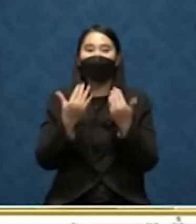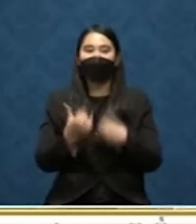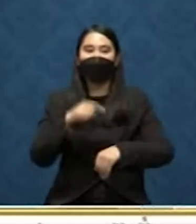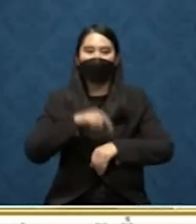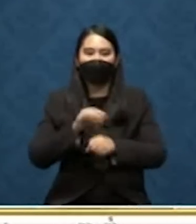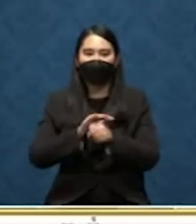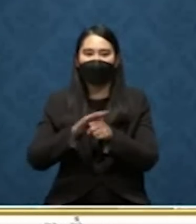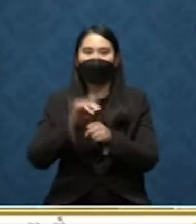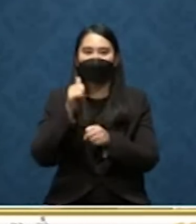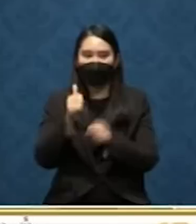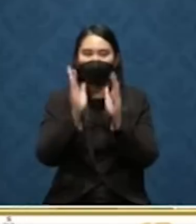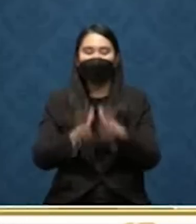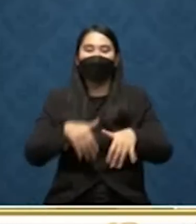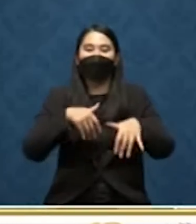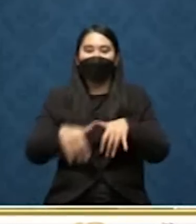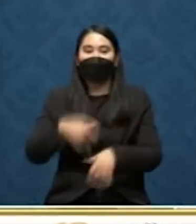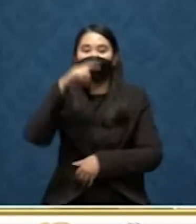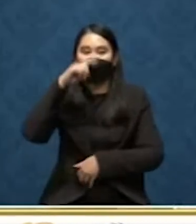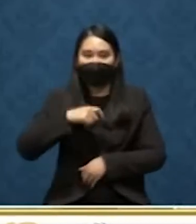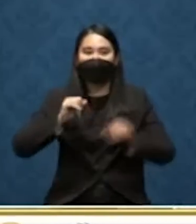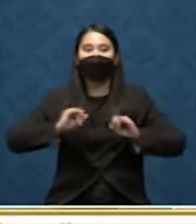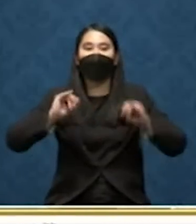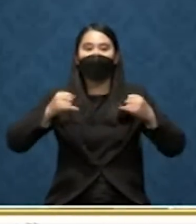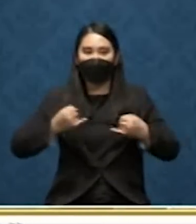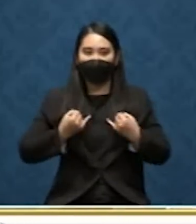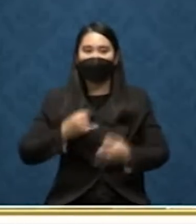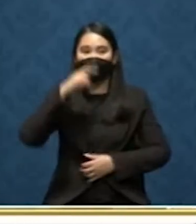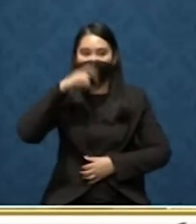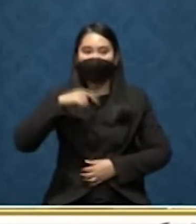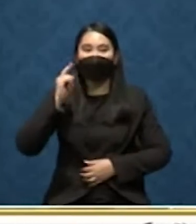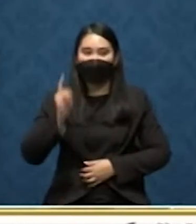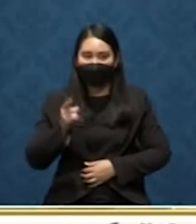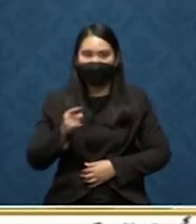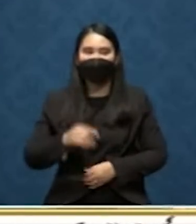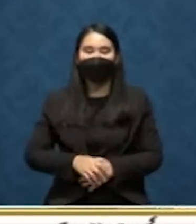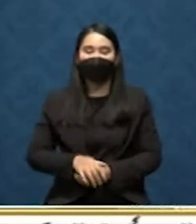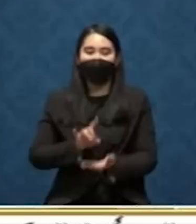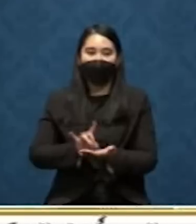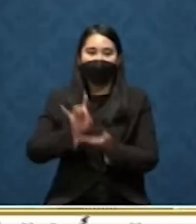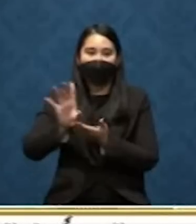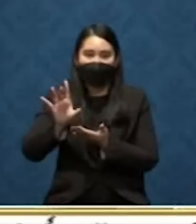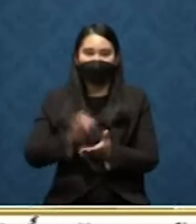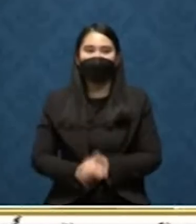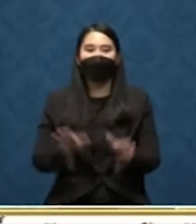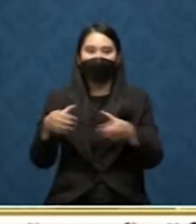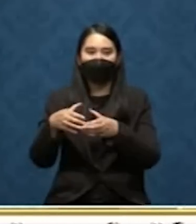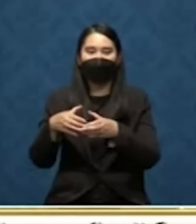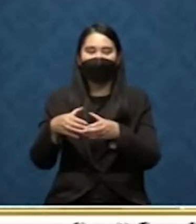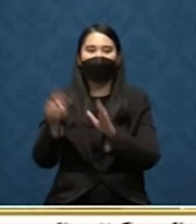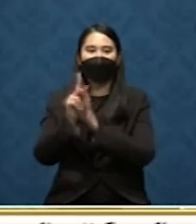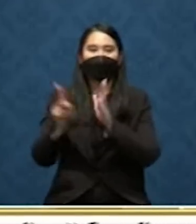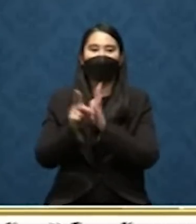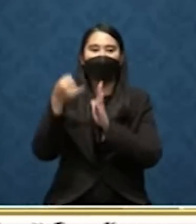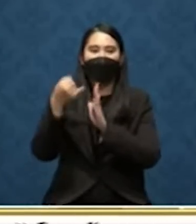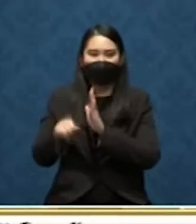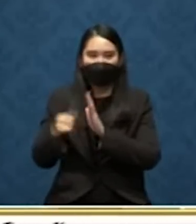ที่พี่น้องประชาชนผู้เป็เจ้าของบ้านทแร์จริจะร่วมกันไล่ตะเพิด บันดาไทยเท่าและแงโจน